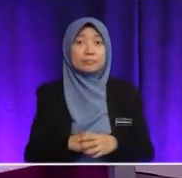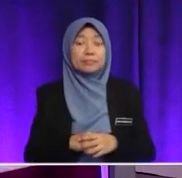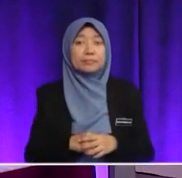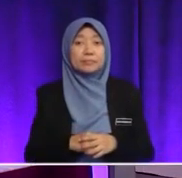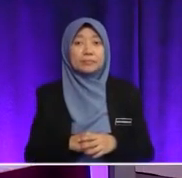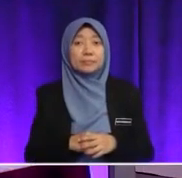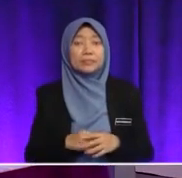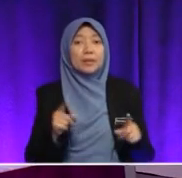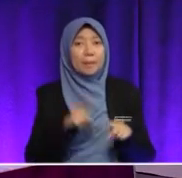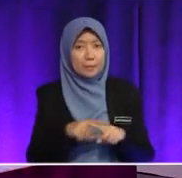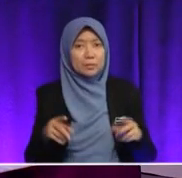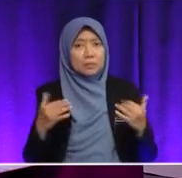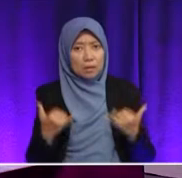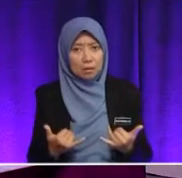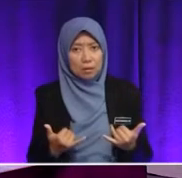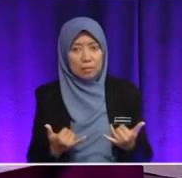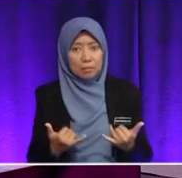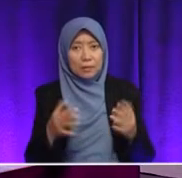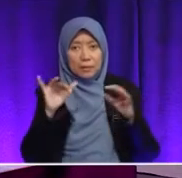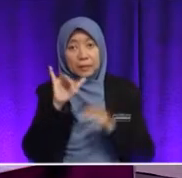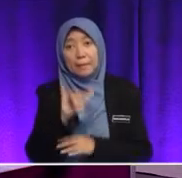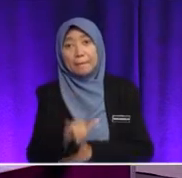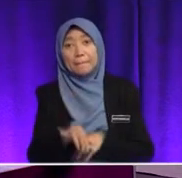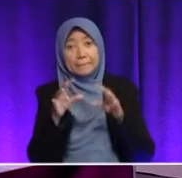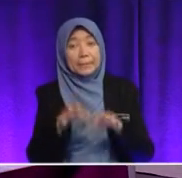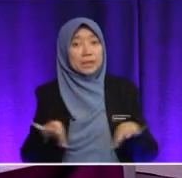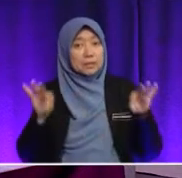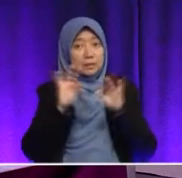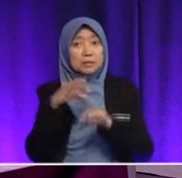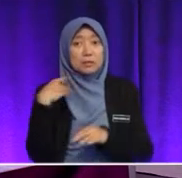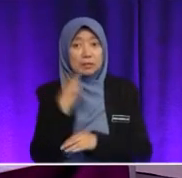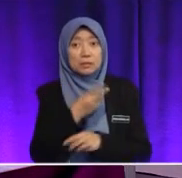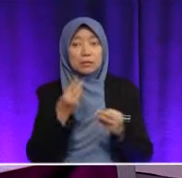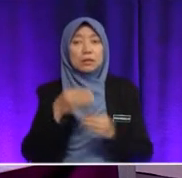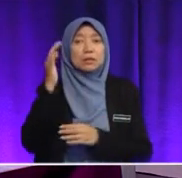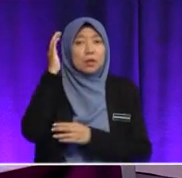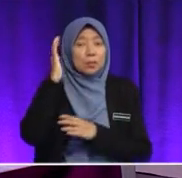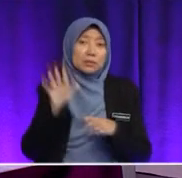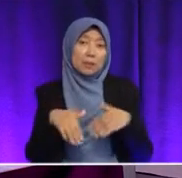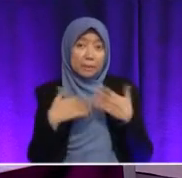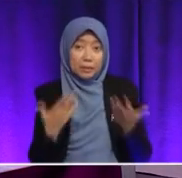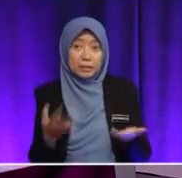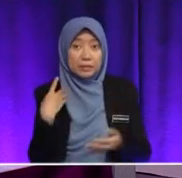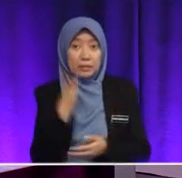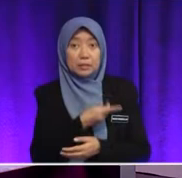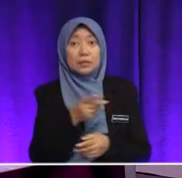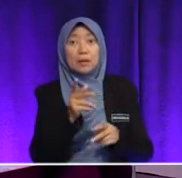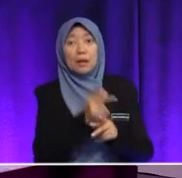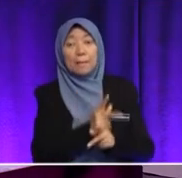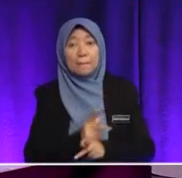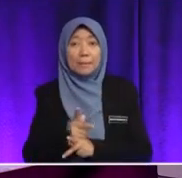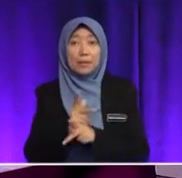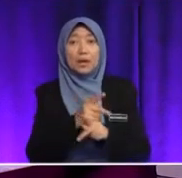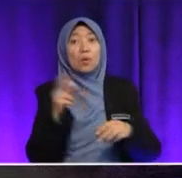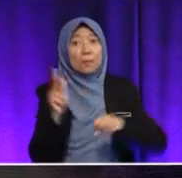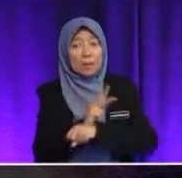nah tapi sekarang nih Yang penting ya kita enggak tahu macam mana kita Hai mengawal pengaratan